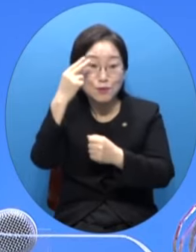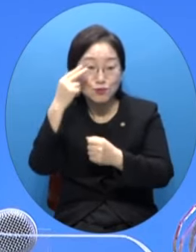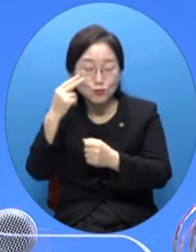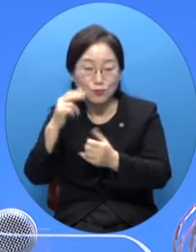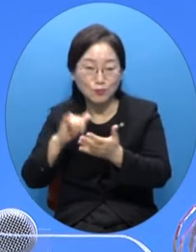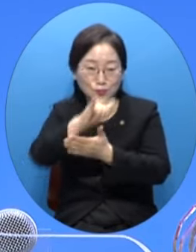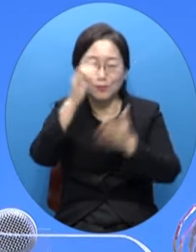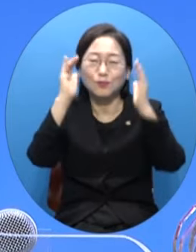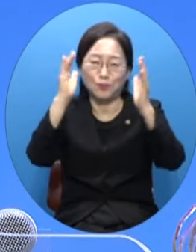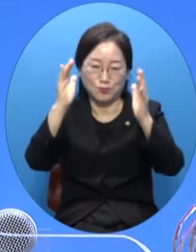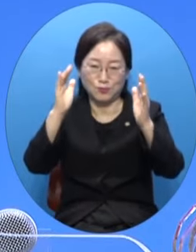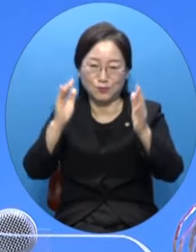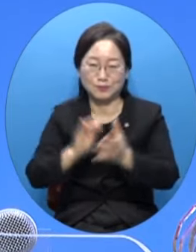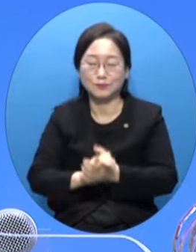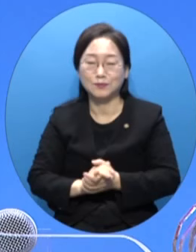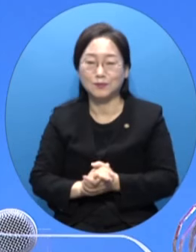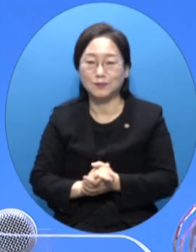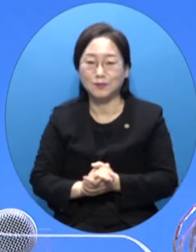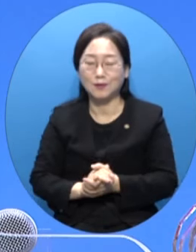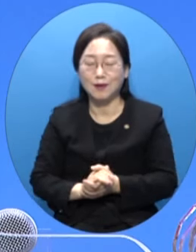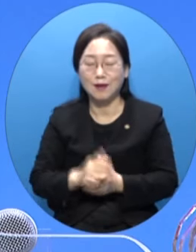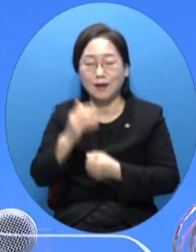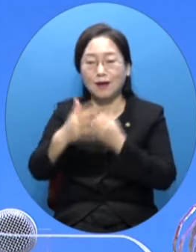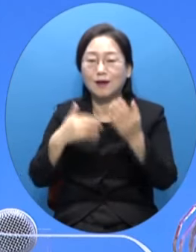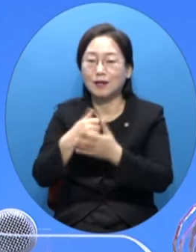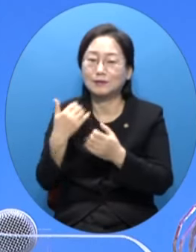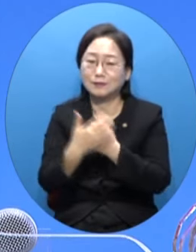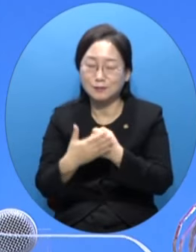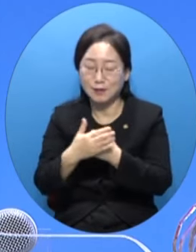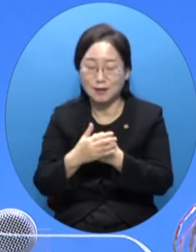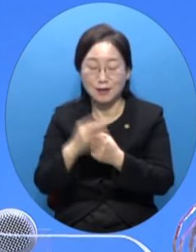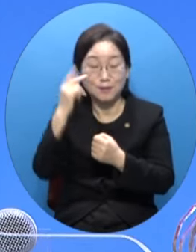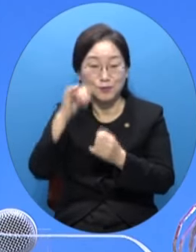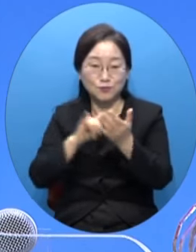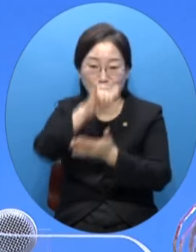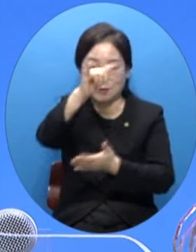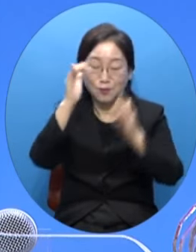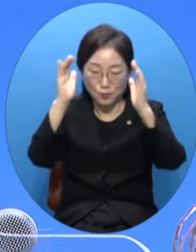있게 되었습니다. 그래서 하나님의 가운데 미국 가서 공부를 하는데